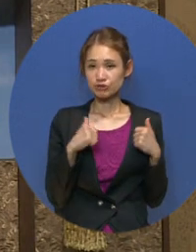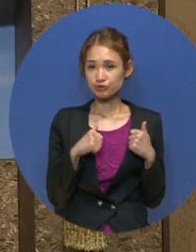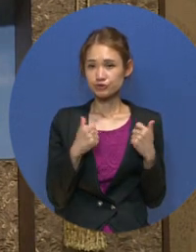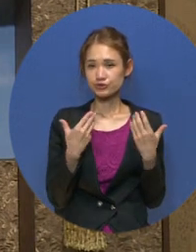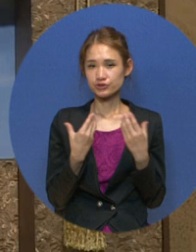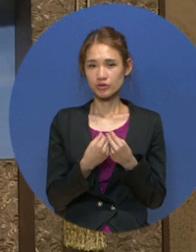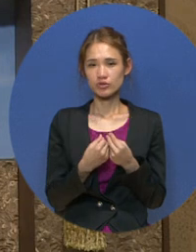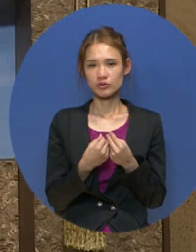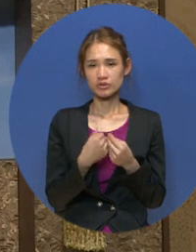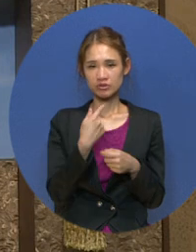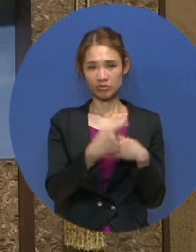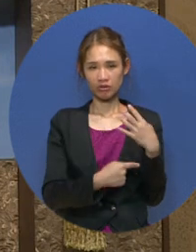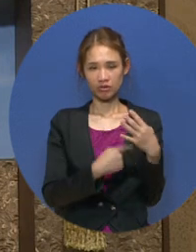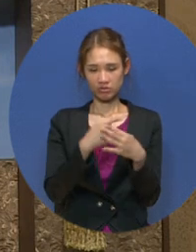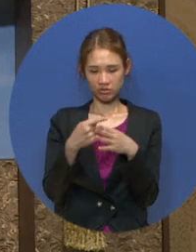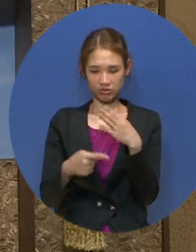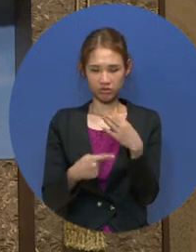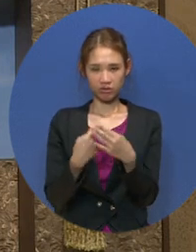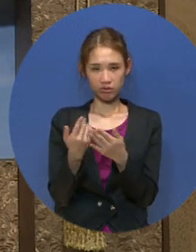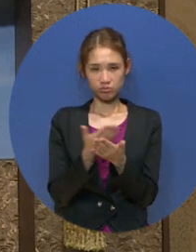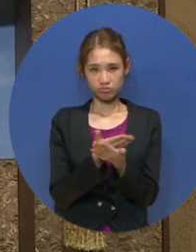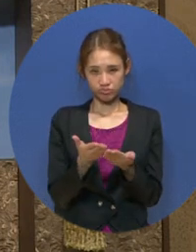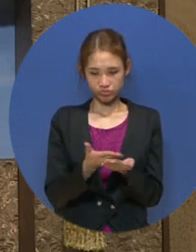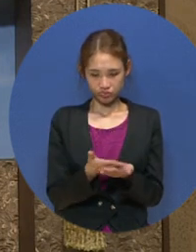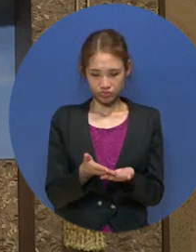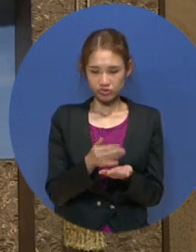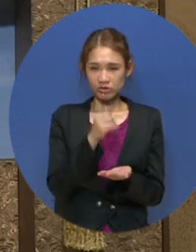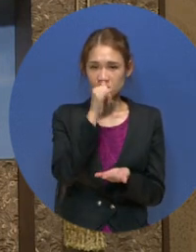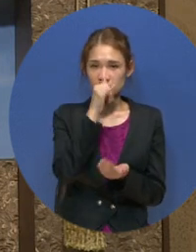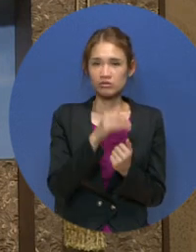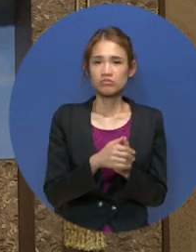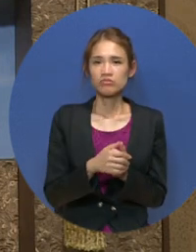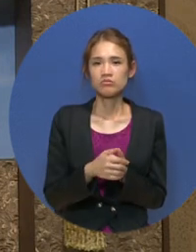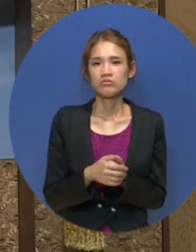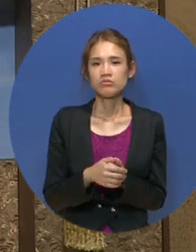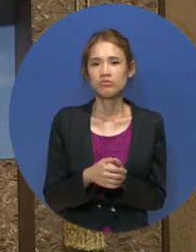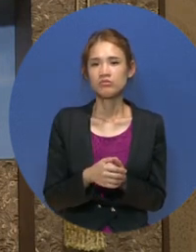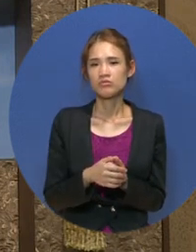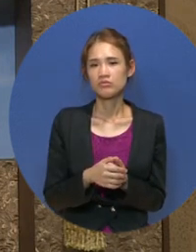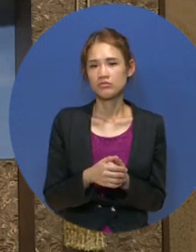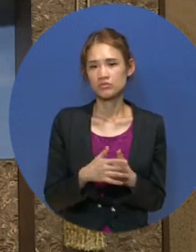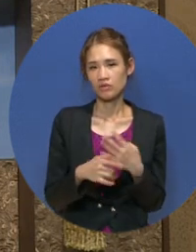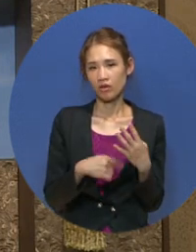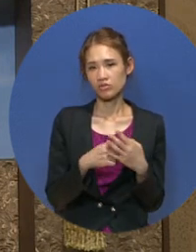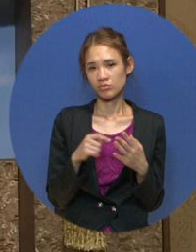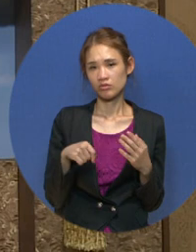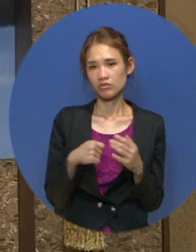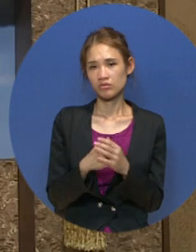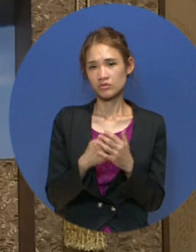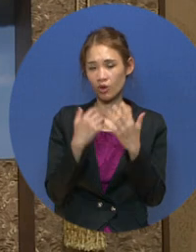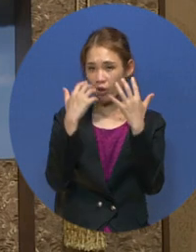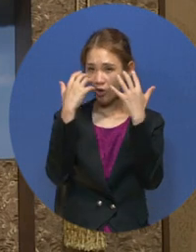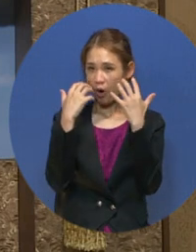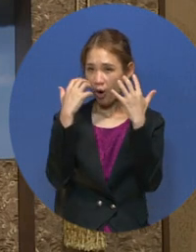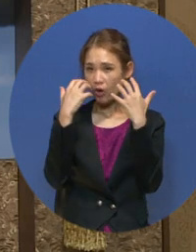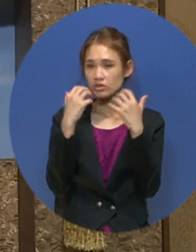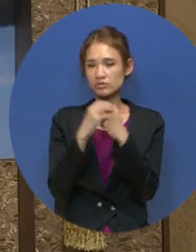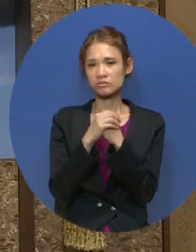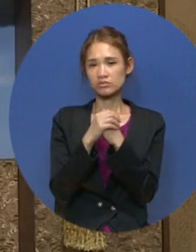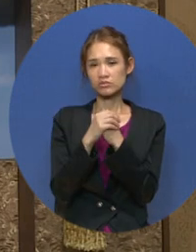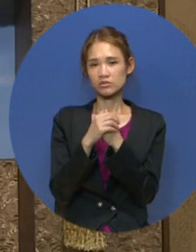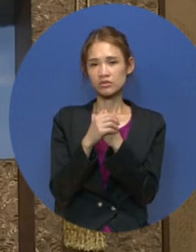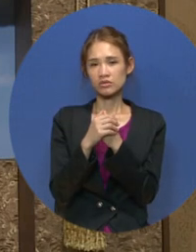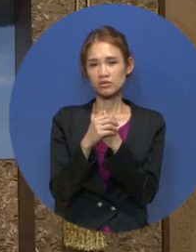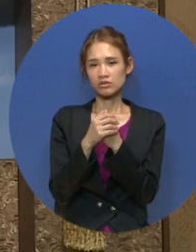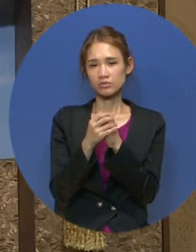경우에는 계절이 있기 때문에 그렇죠. 계절별로 또 분류가 됩니다. 아. 그리고 그 계절 안에서도 지금 여름 절기에 나가야